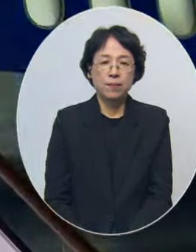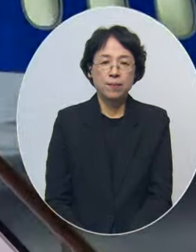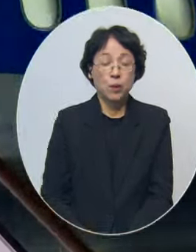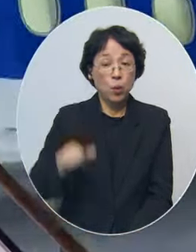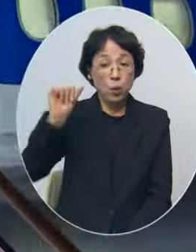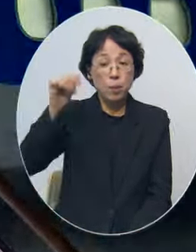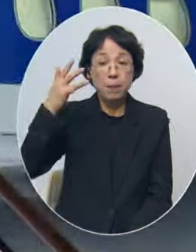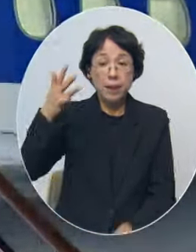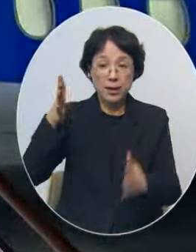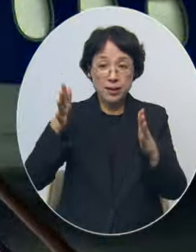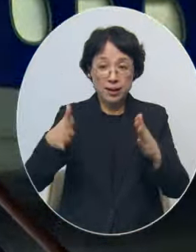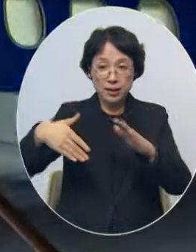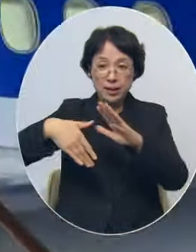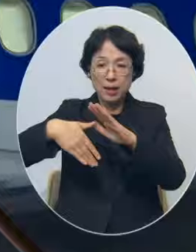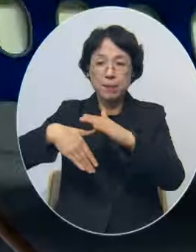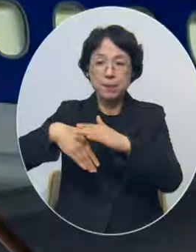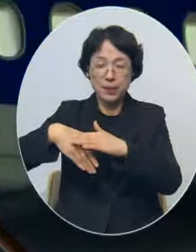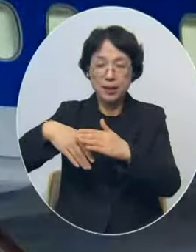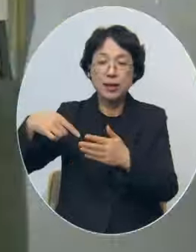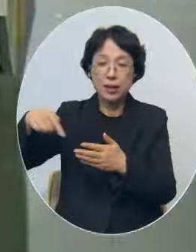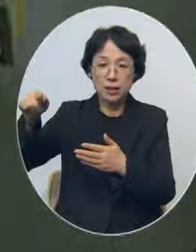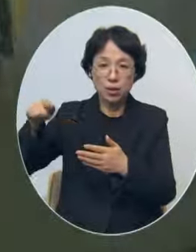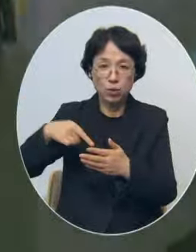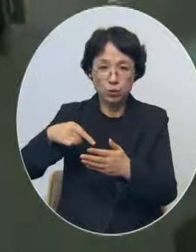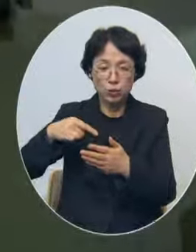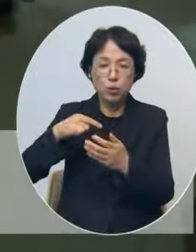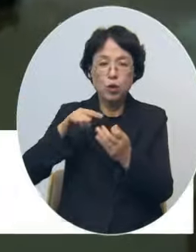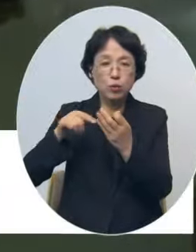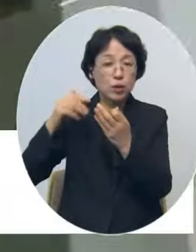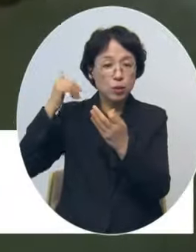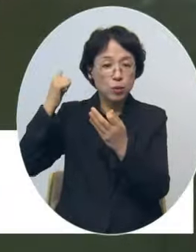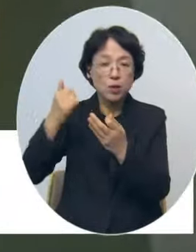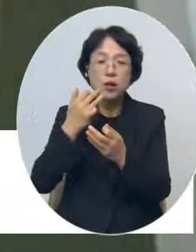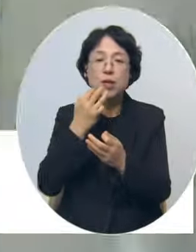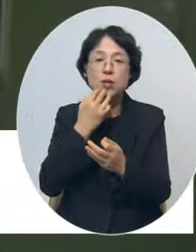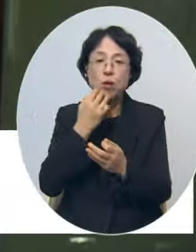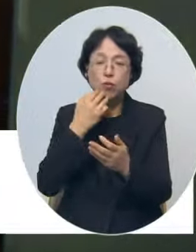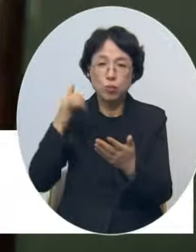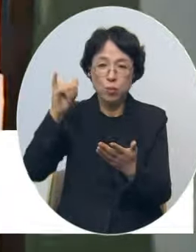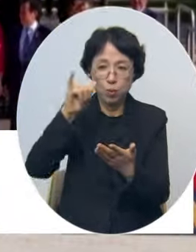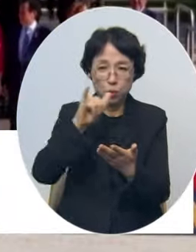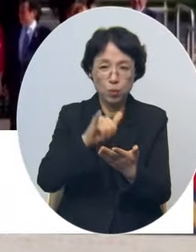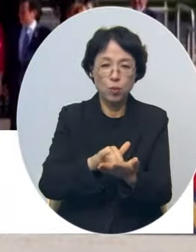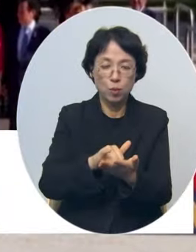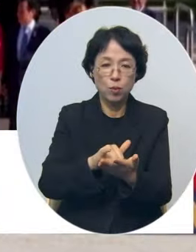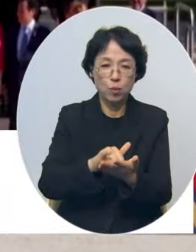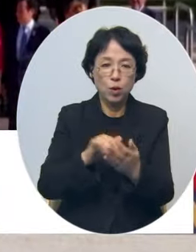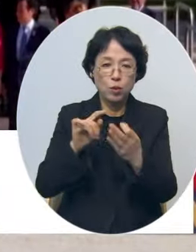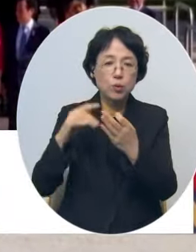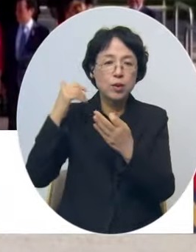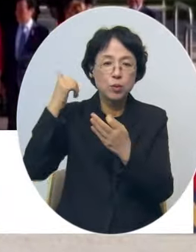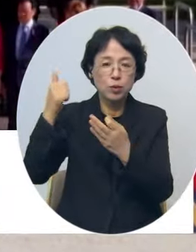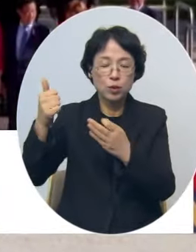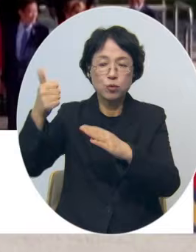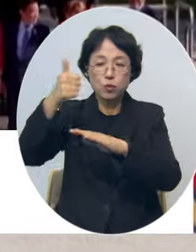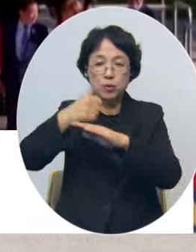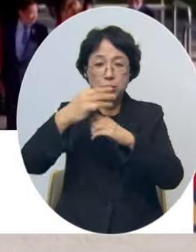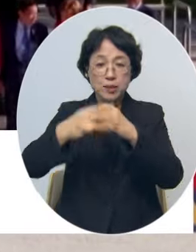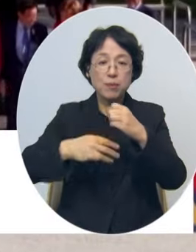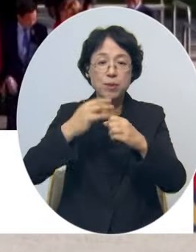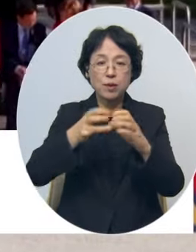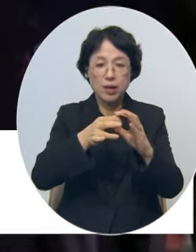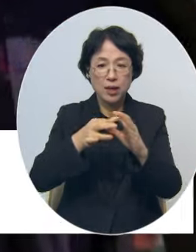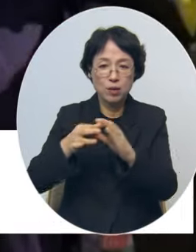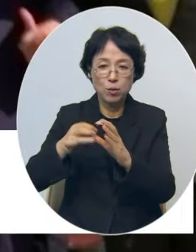5박 8일간 남미 순방 일정을 마친 윤석열 대통령이 서울 공항에 도착했습니다. 윤 대통령은 취임 후 3년